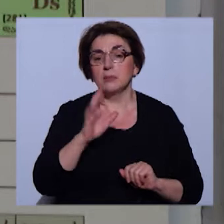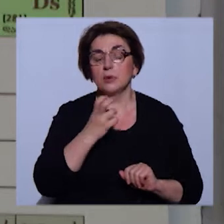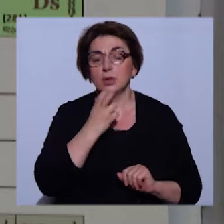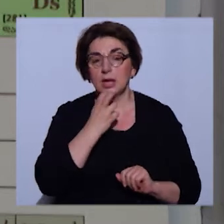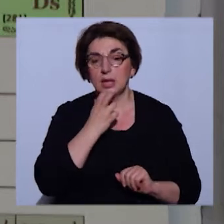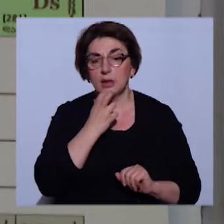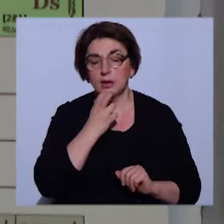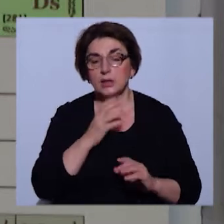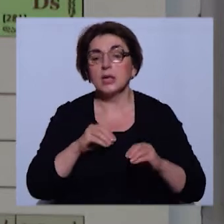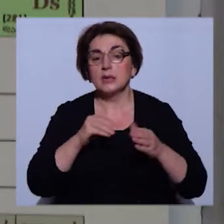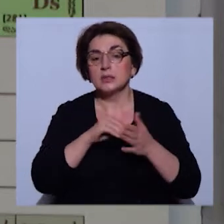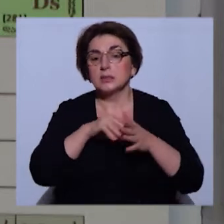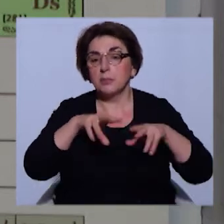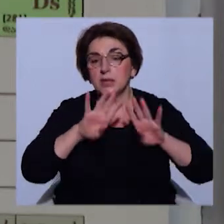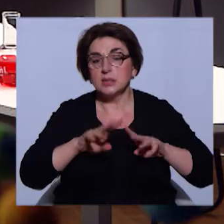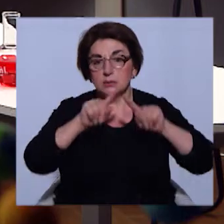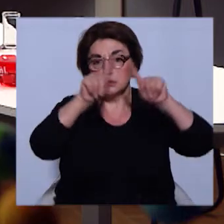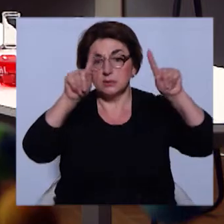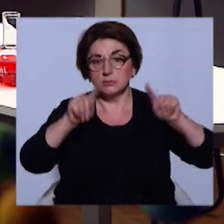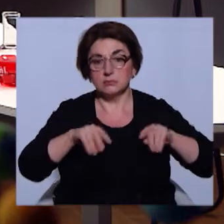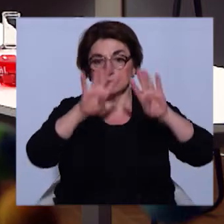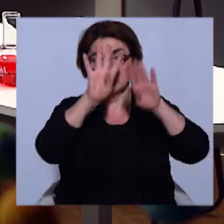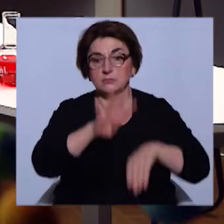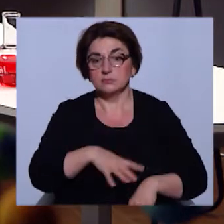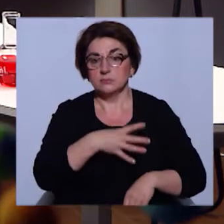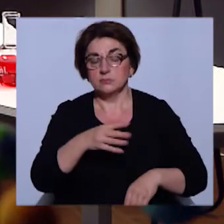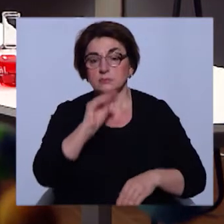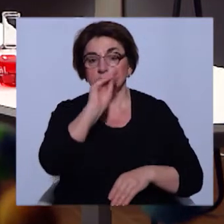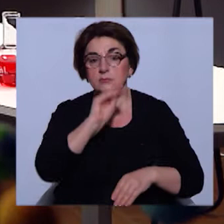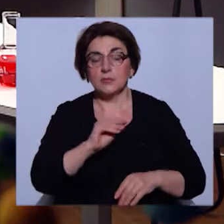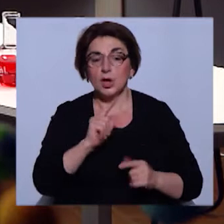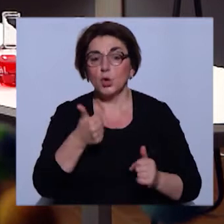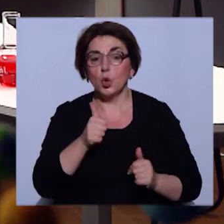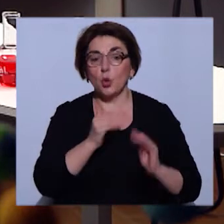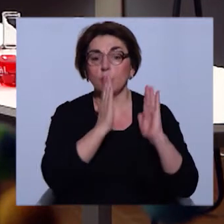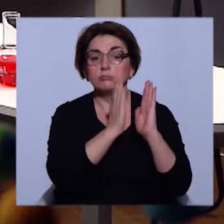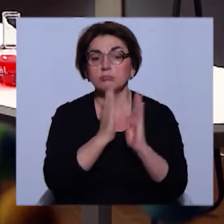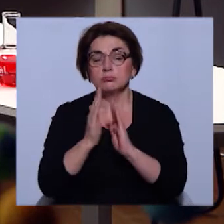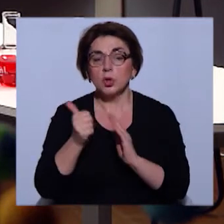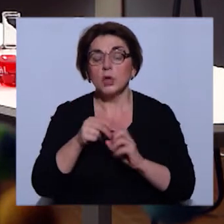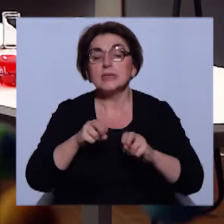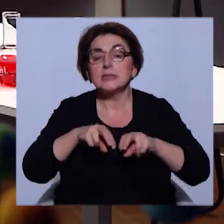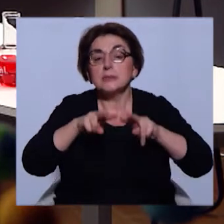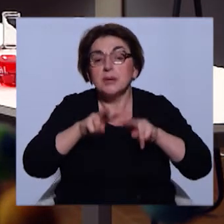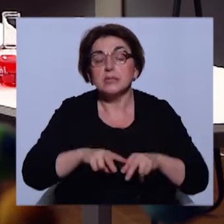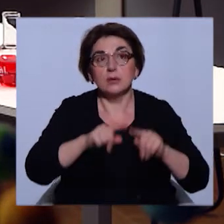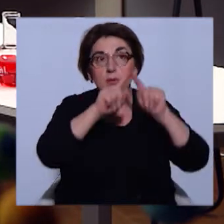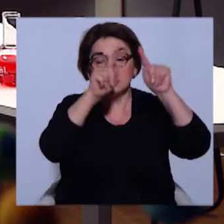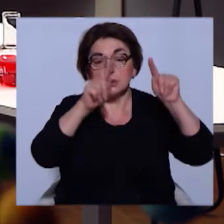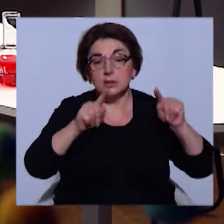ელემენტი მოათავსა პერიოდულობის ცხრილში, იმგვარად რომ პერიოდული სისტემა